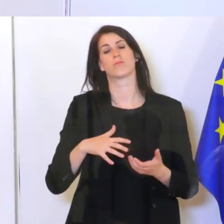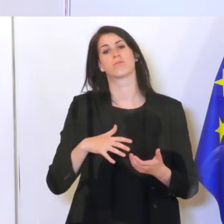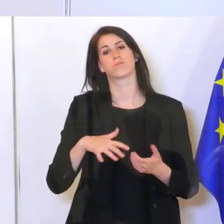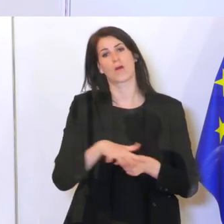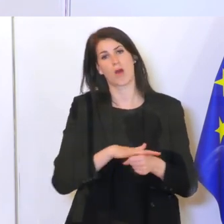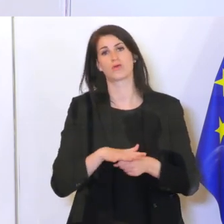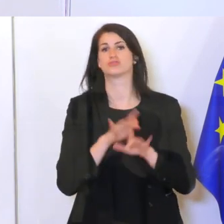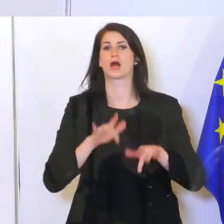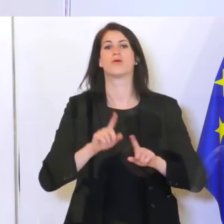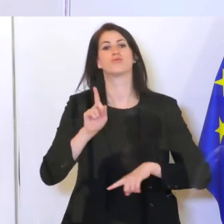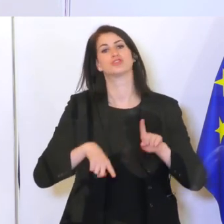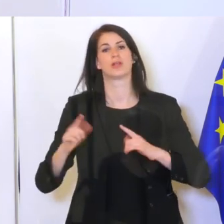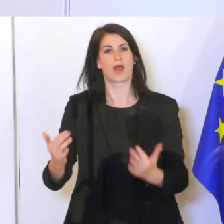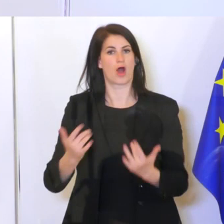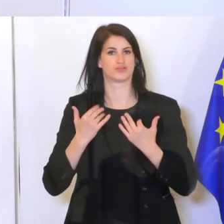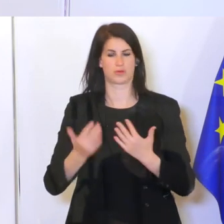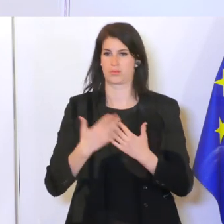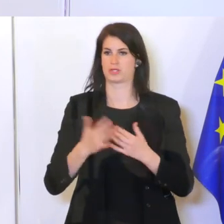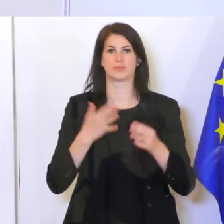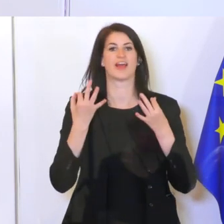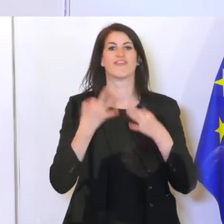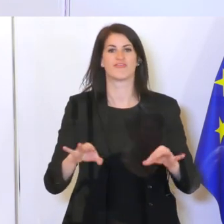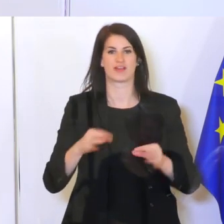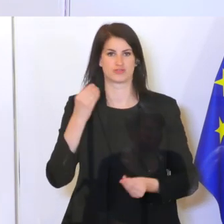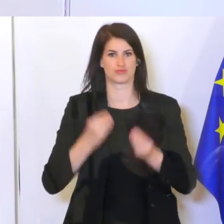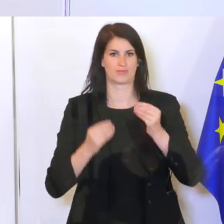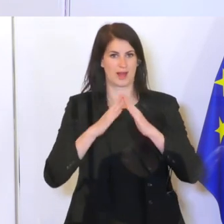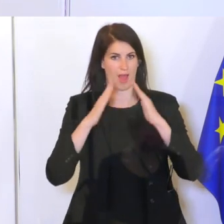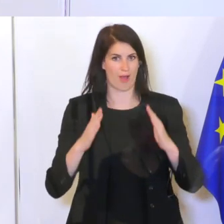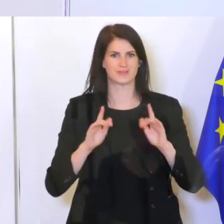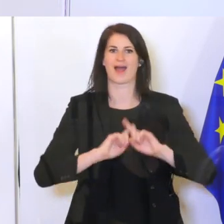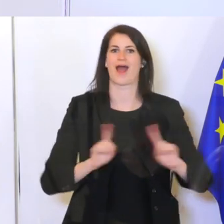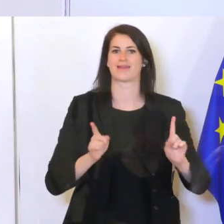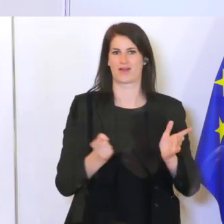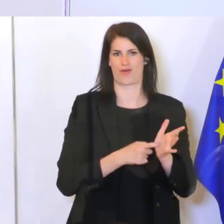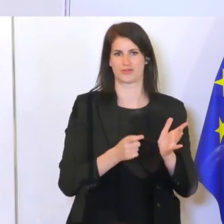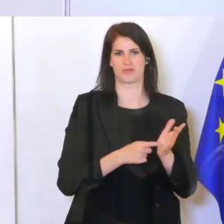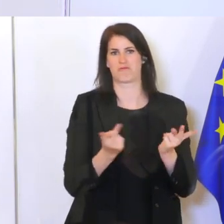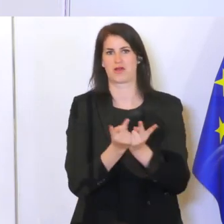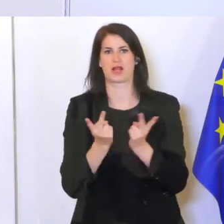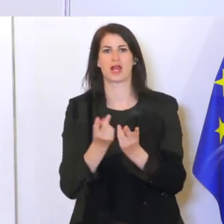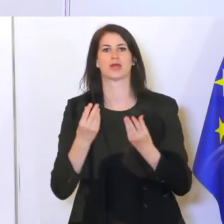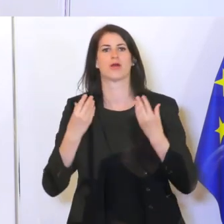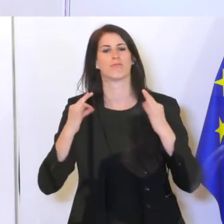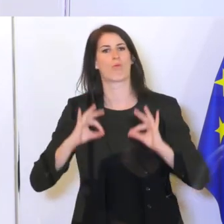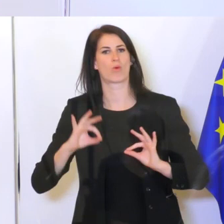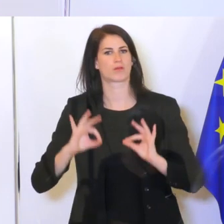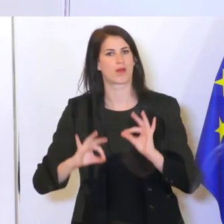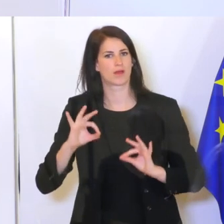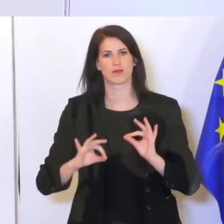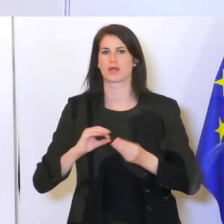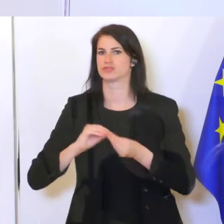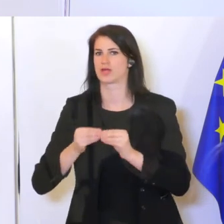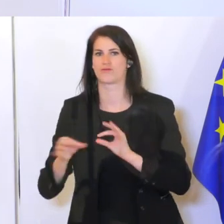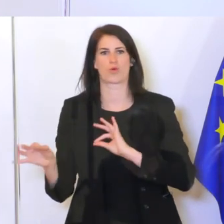verzeichnen. Das Festspielhaus hat zweifellos andere Voraussetzungen als das Modegeschäft. Ein freischaffender Künstler hat